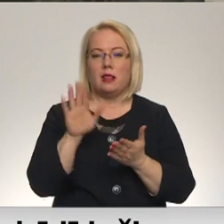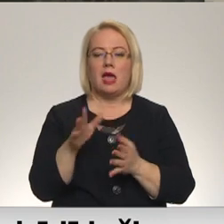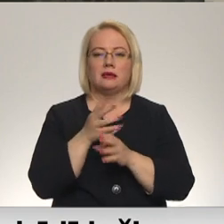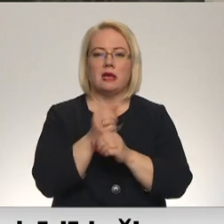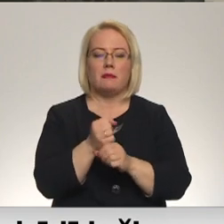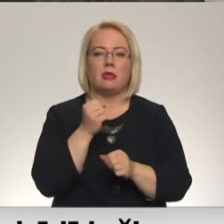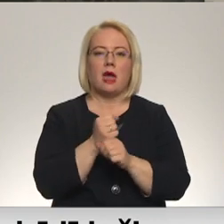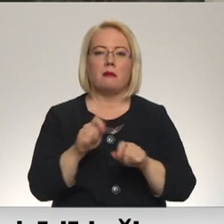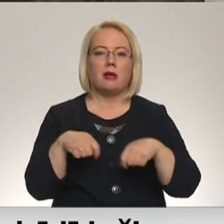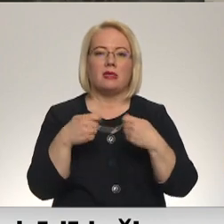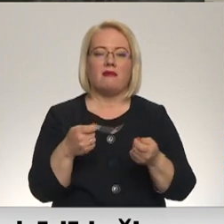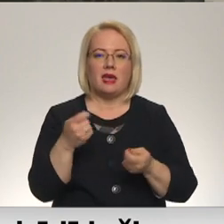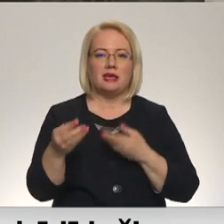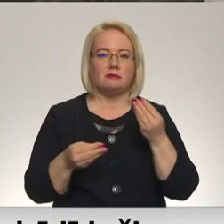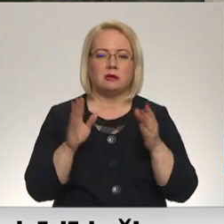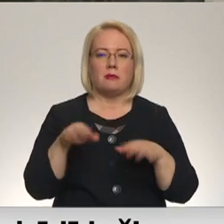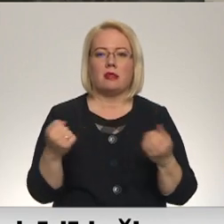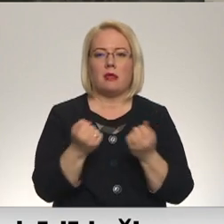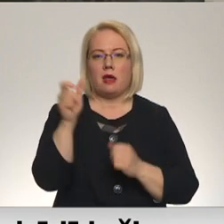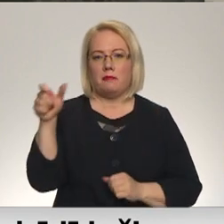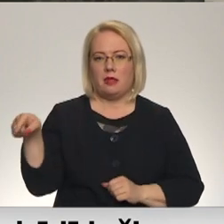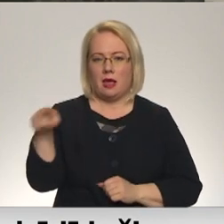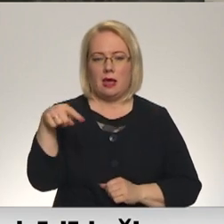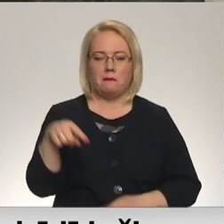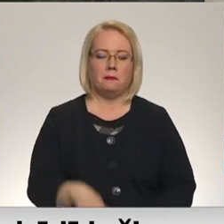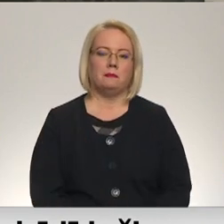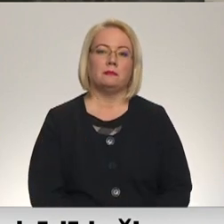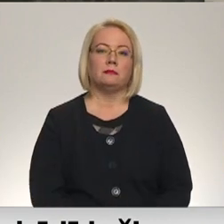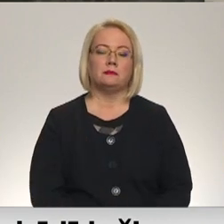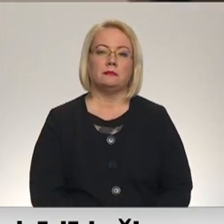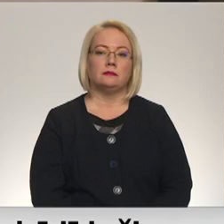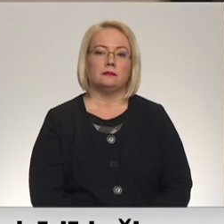samazinātu darba devēja izmaksas par darba spēku. Un plašāk Vitāna Strate.